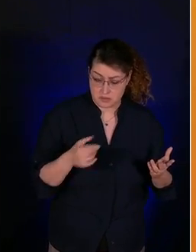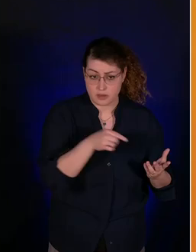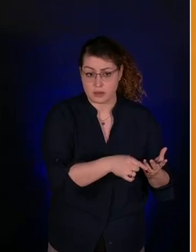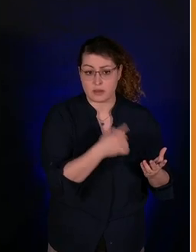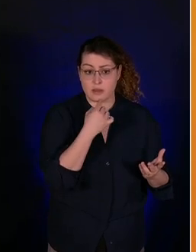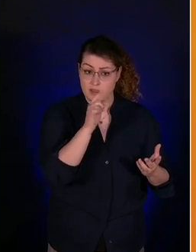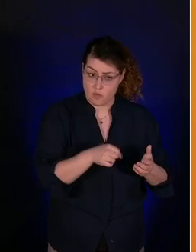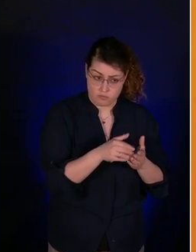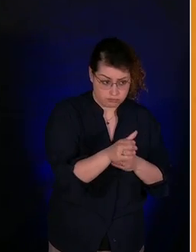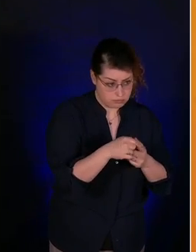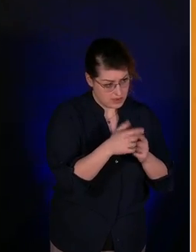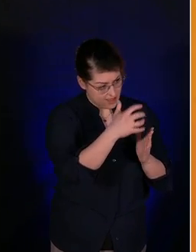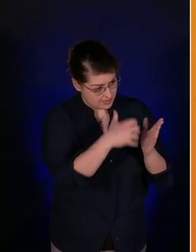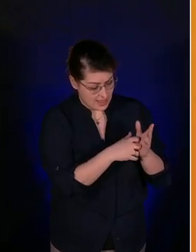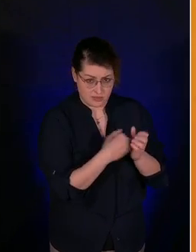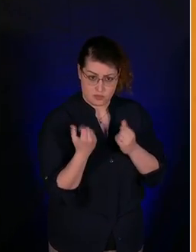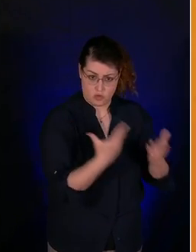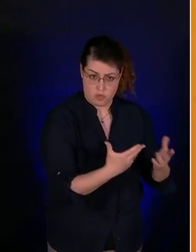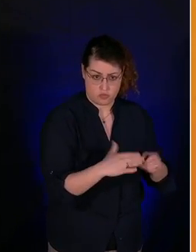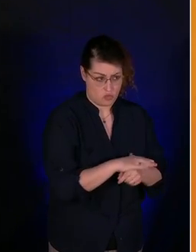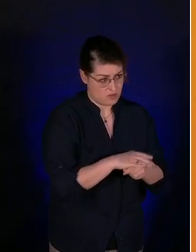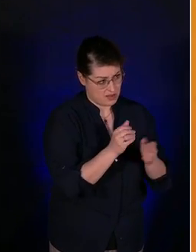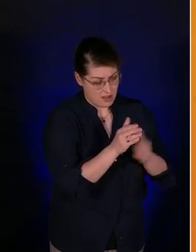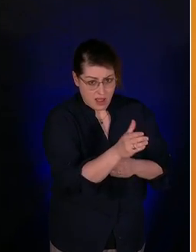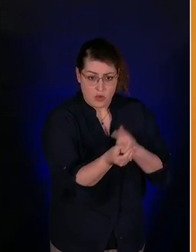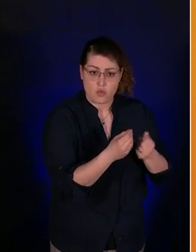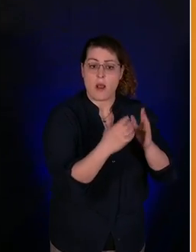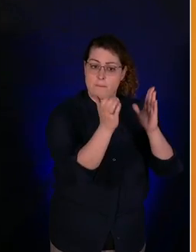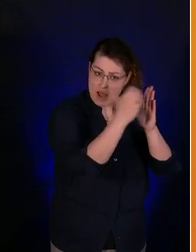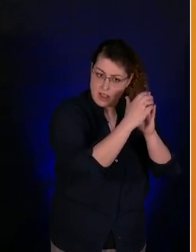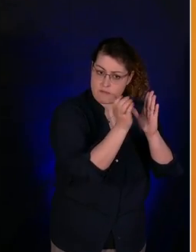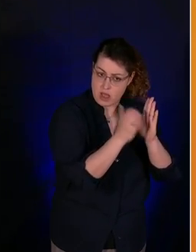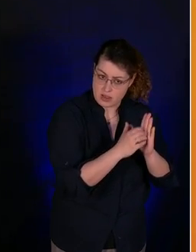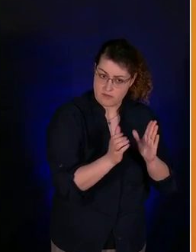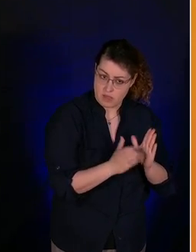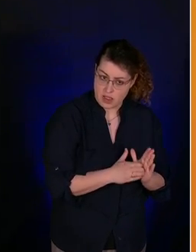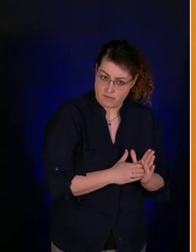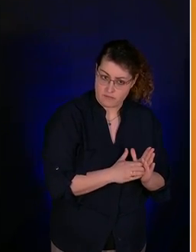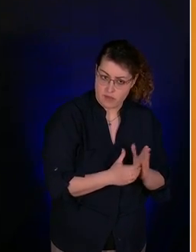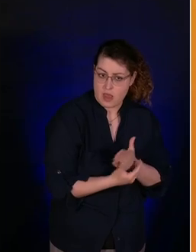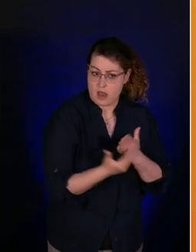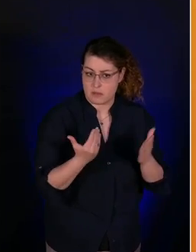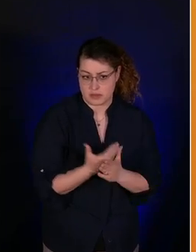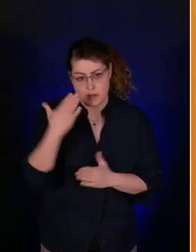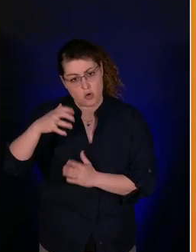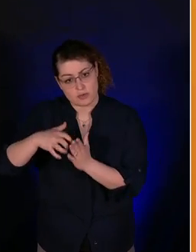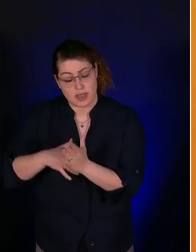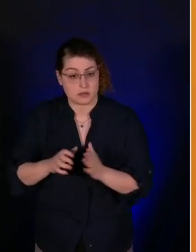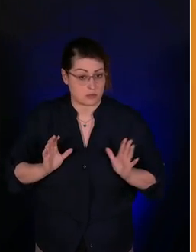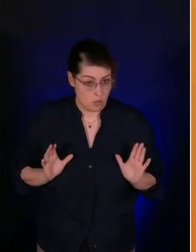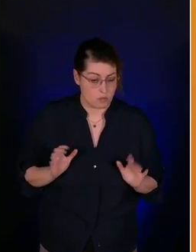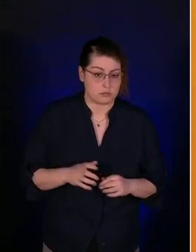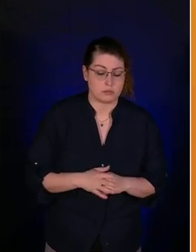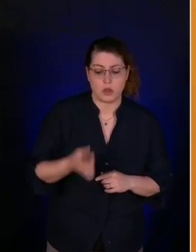soit l'intégralité du texte proposé, soit paragraphe par paragraphe, le substituer par un autre texte.